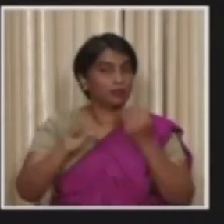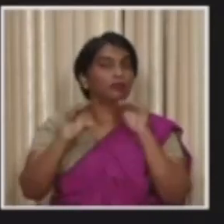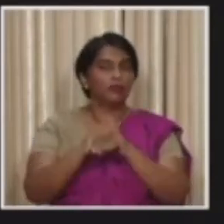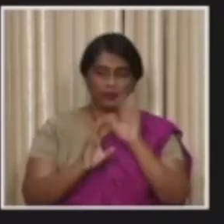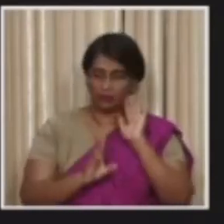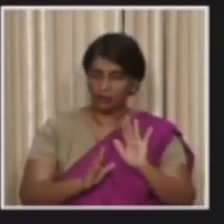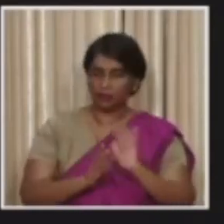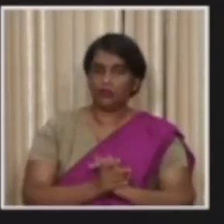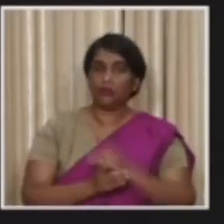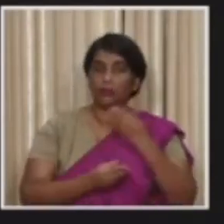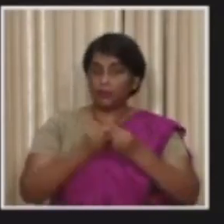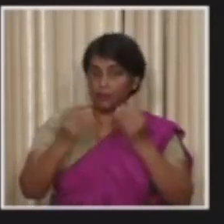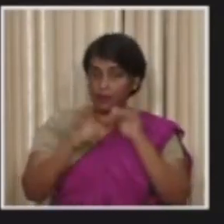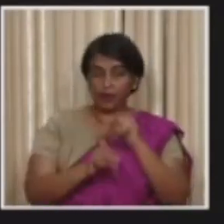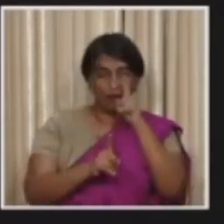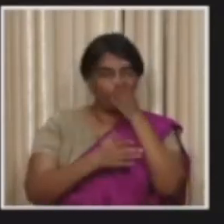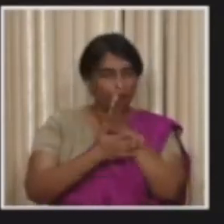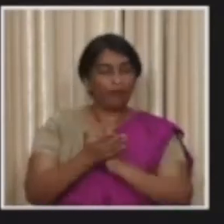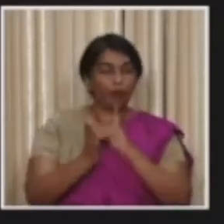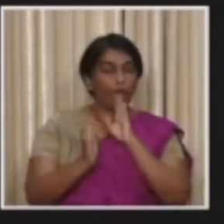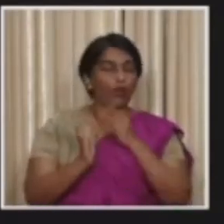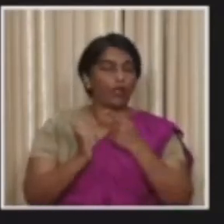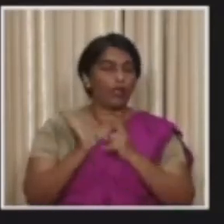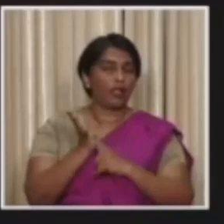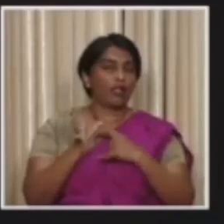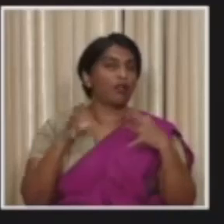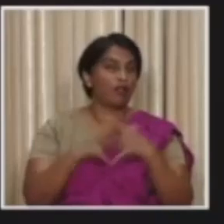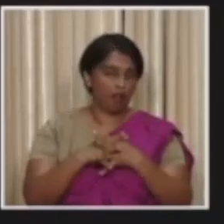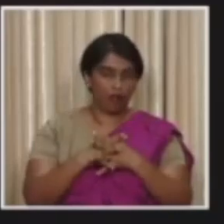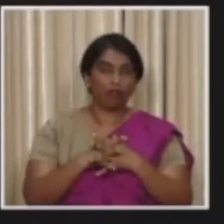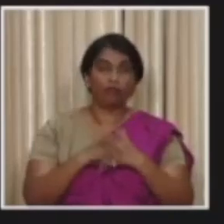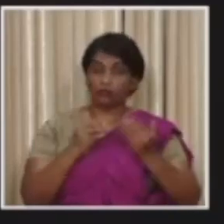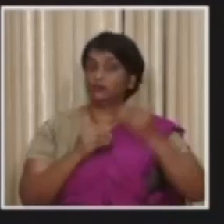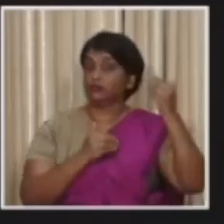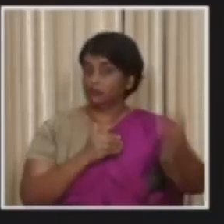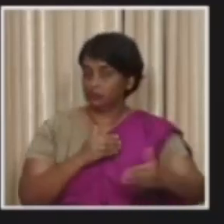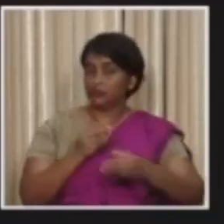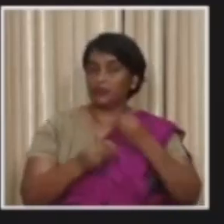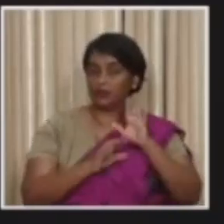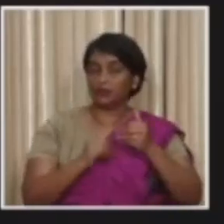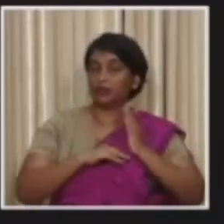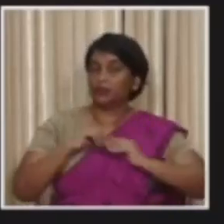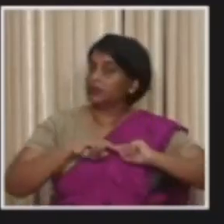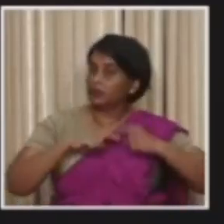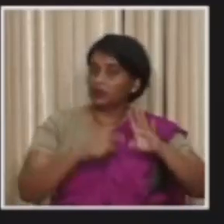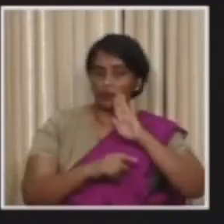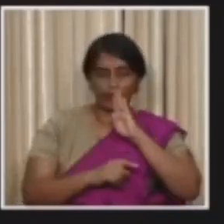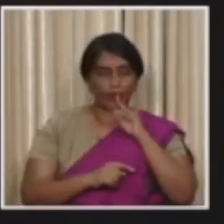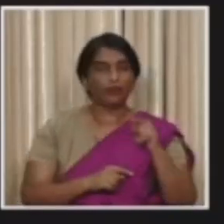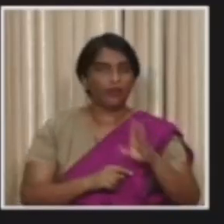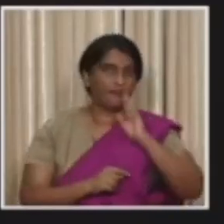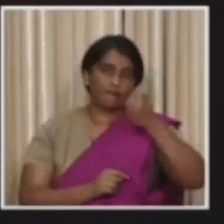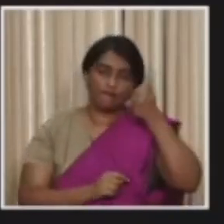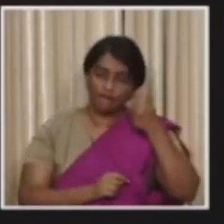ඕන. ආයෝජනය එක කොටසක් විතරයි නීතිය. ඊට ඔබට ගිය ආයෝජනක් තියෙනවා. මේක ක්‍රියාත්මක කිරීම ඉතාමත්ම